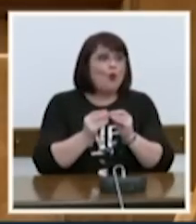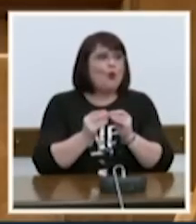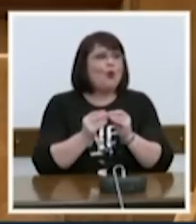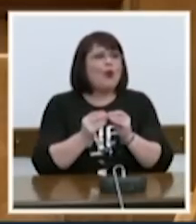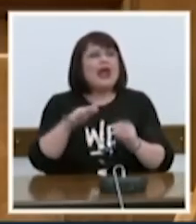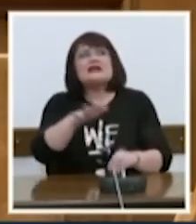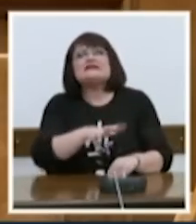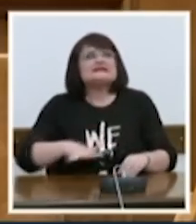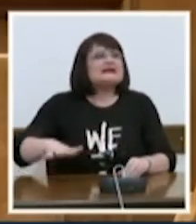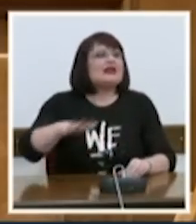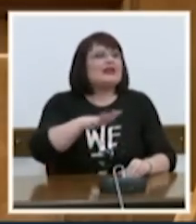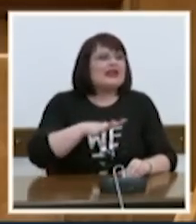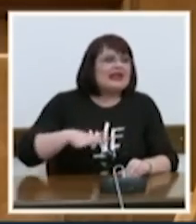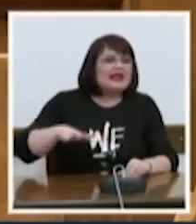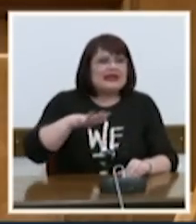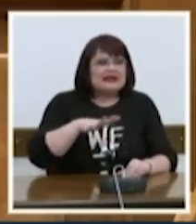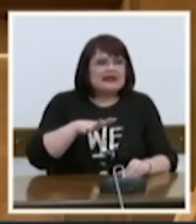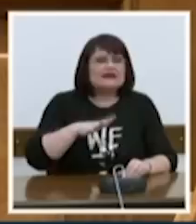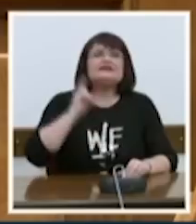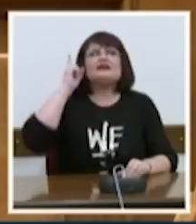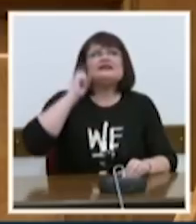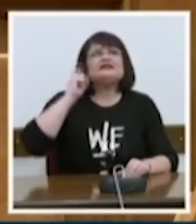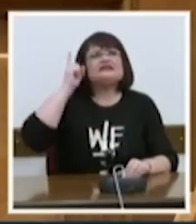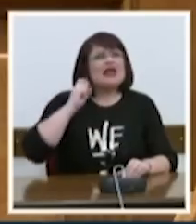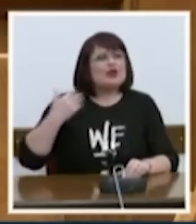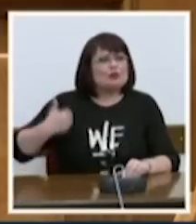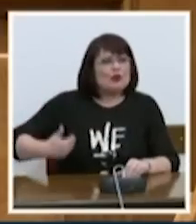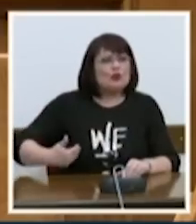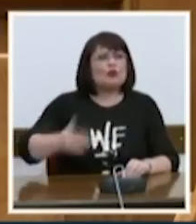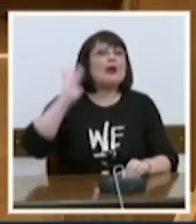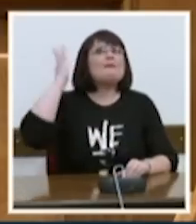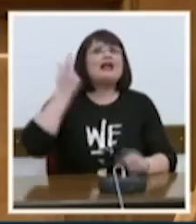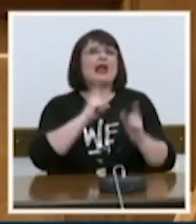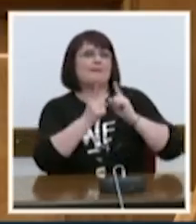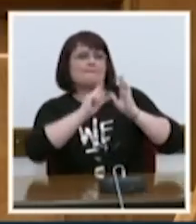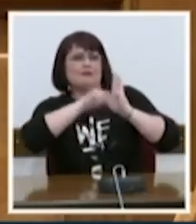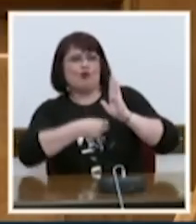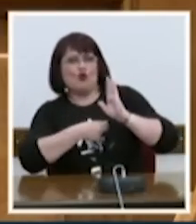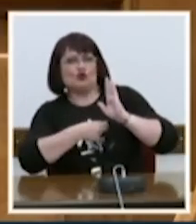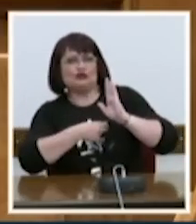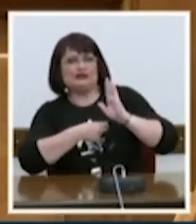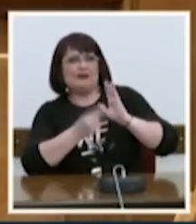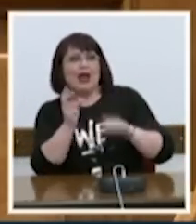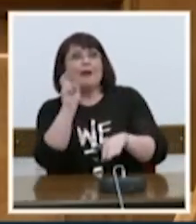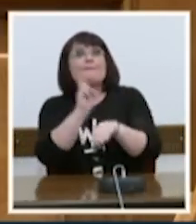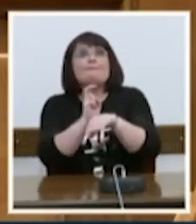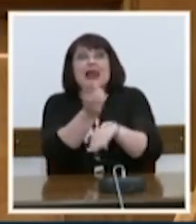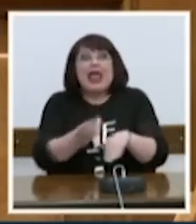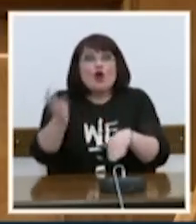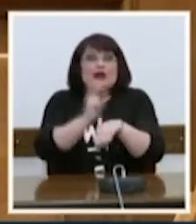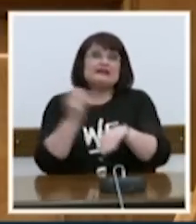μάλιστα που τα γνωστά από την περίοδο των μνημονίων ματωμένα πλεονάσματα